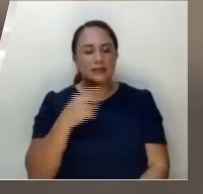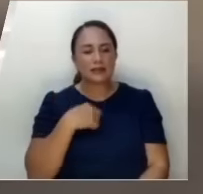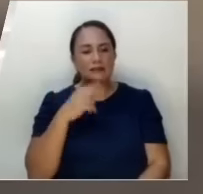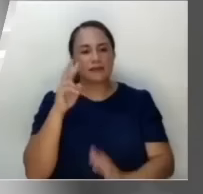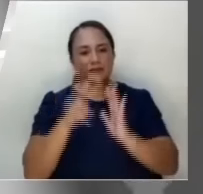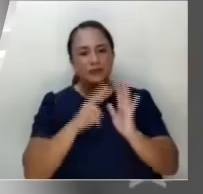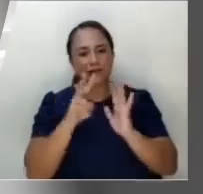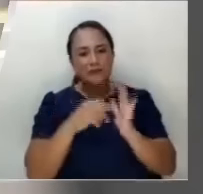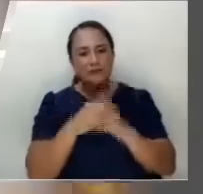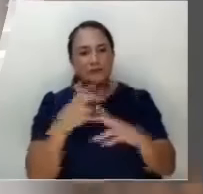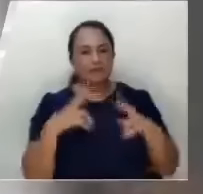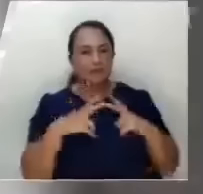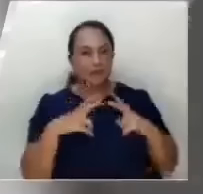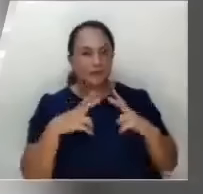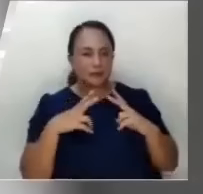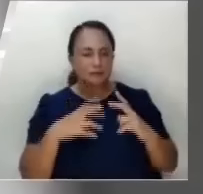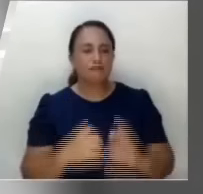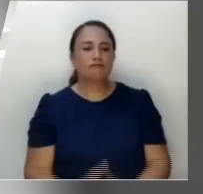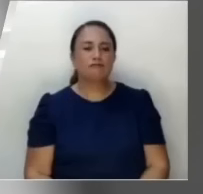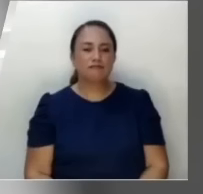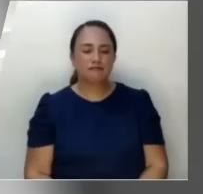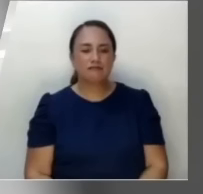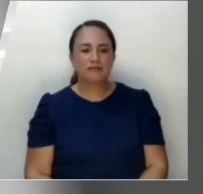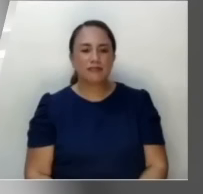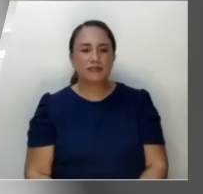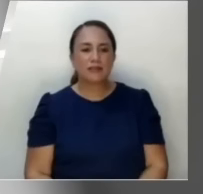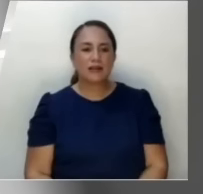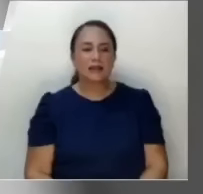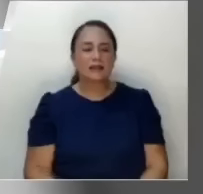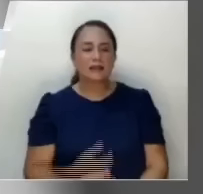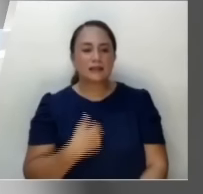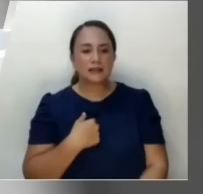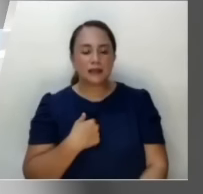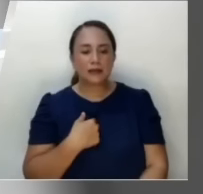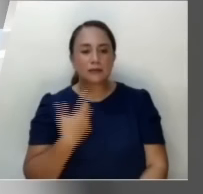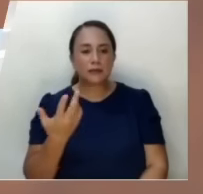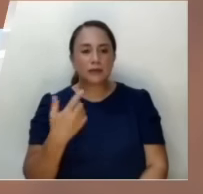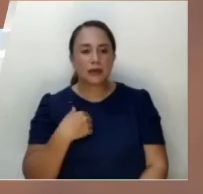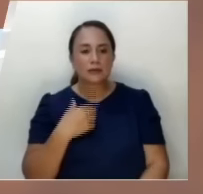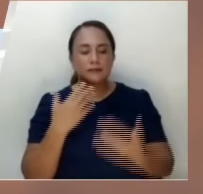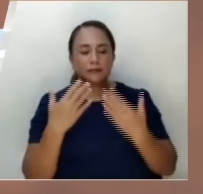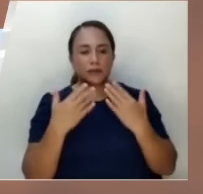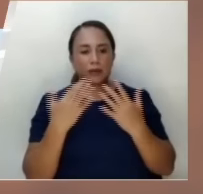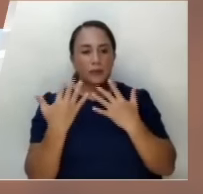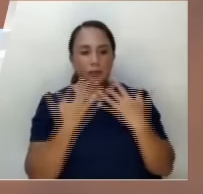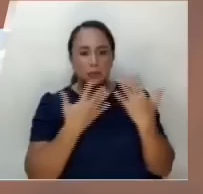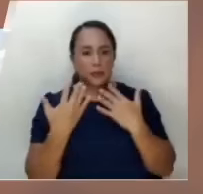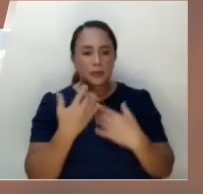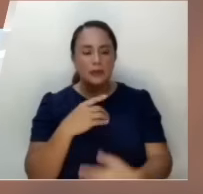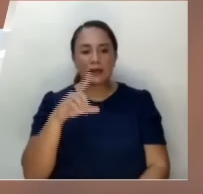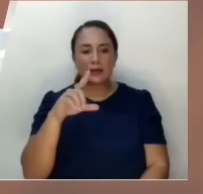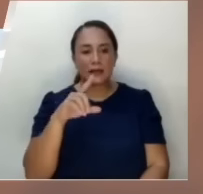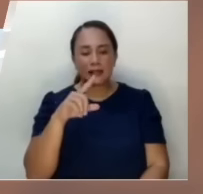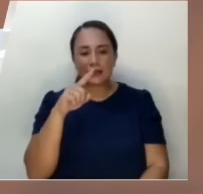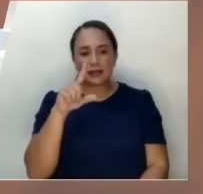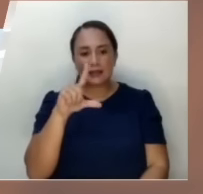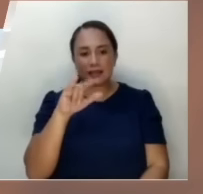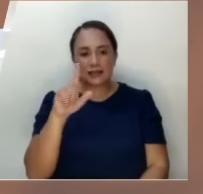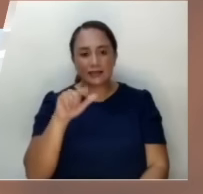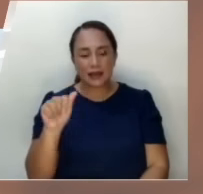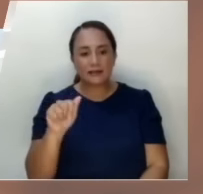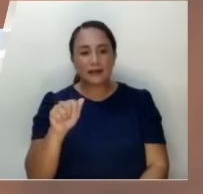vacation. In Hallyu News, grateful on her birthday si Lisa ng Blackpink na shinare ang